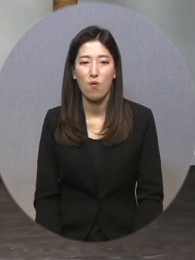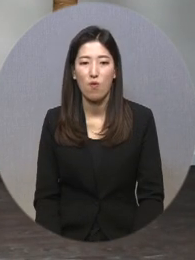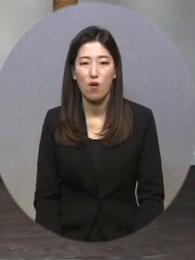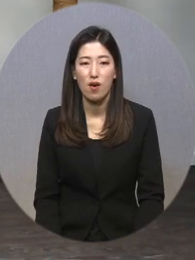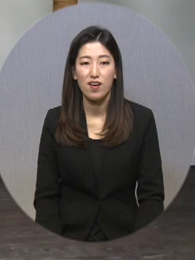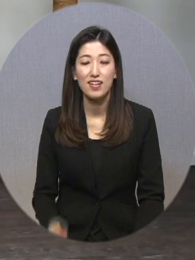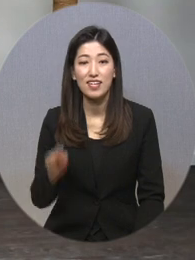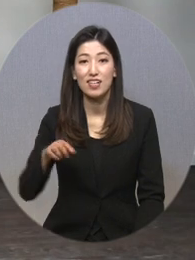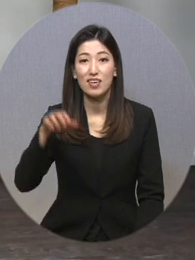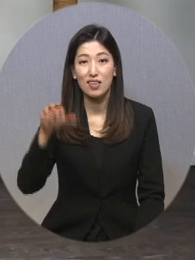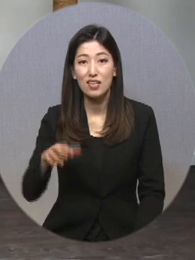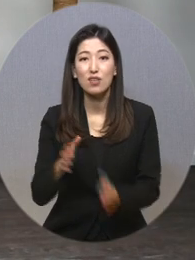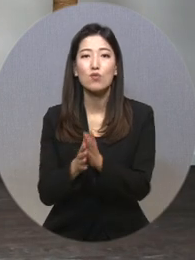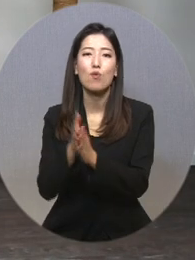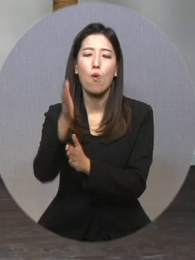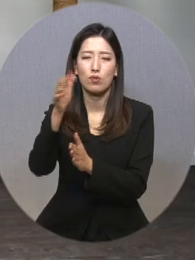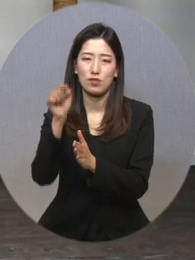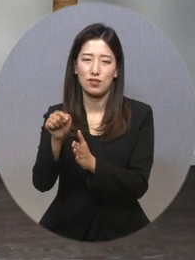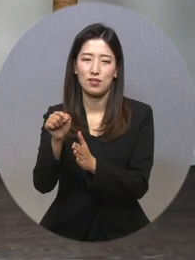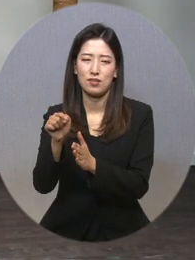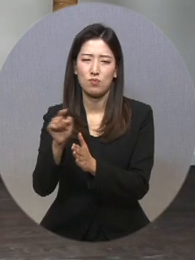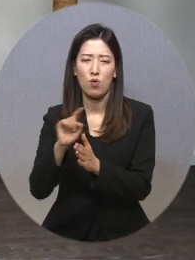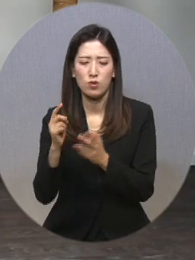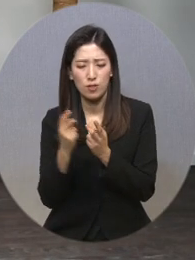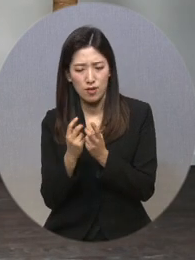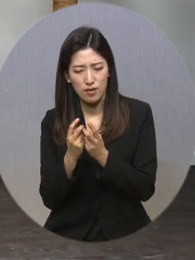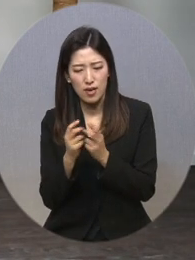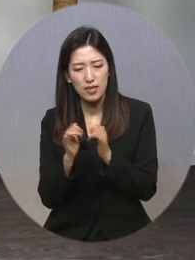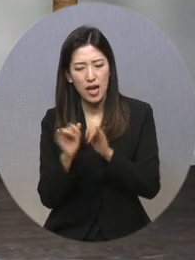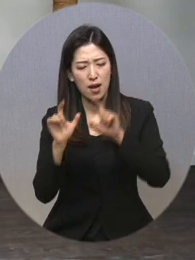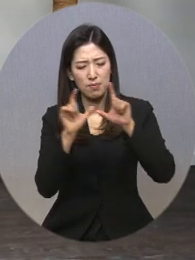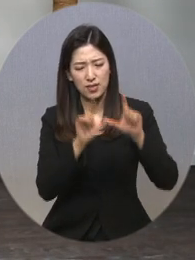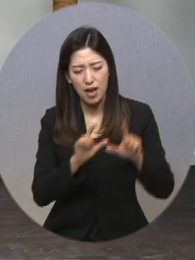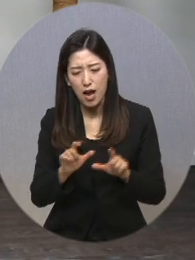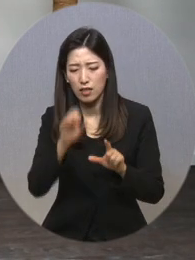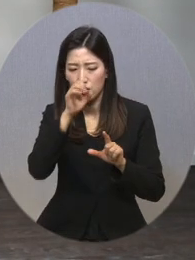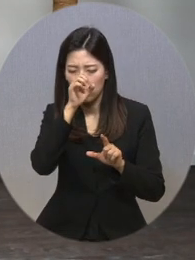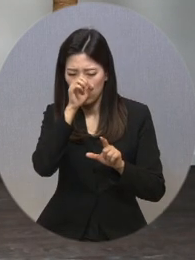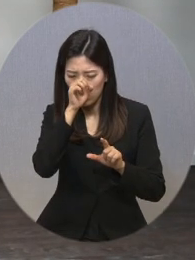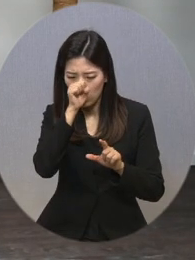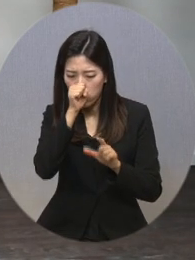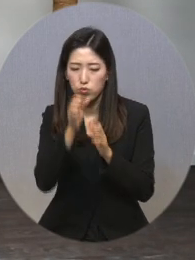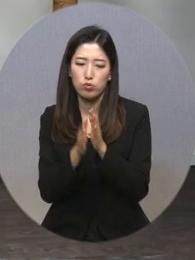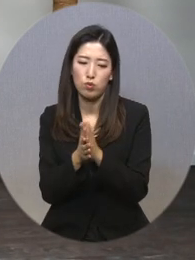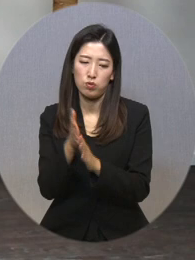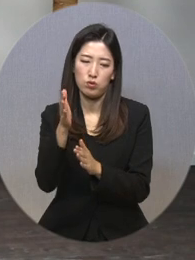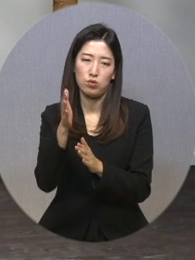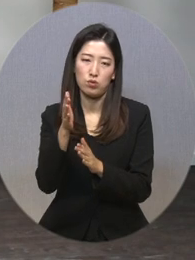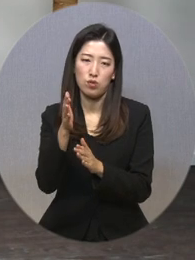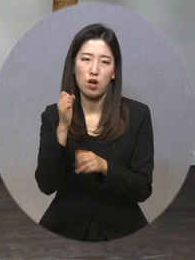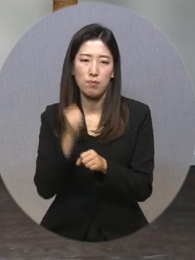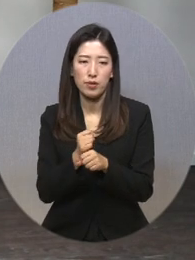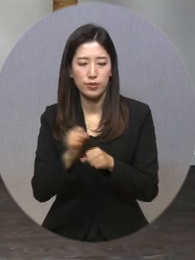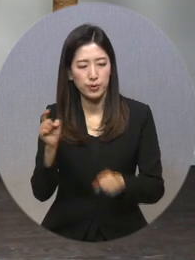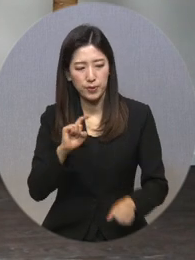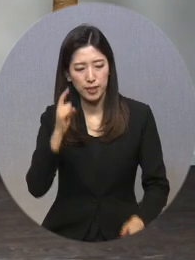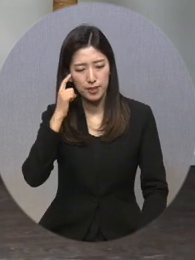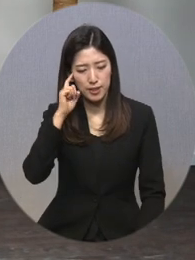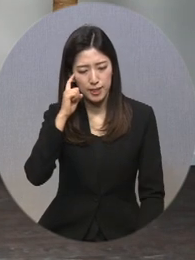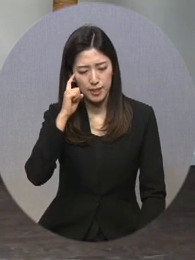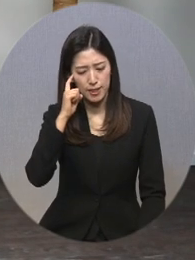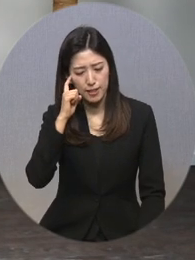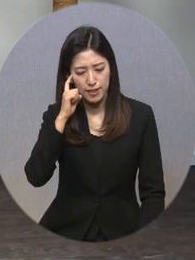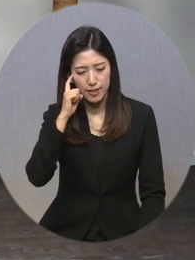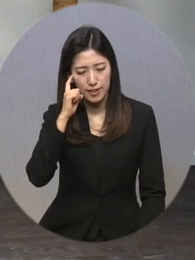있는 이 도시를 어떻게 하면 사람들이 살기 좋은 도시를 만들까라고 하는 관점 속에서